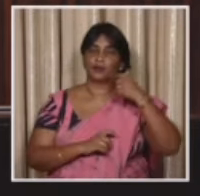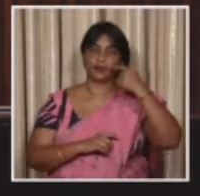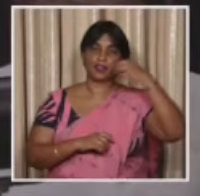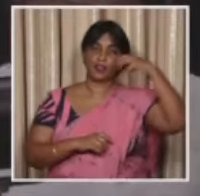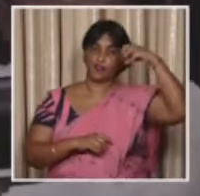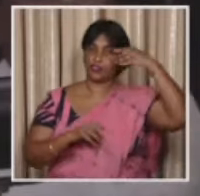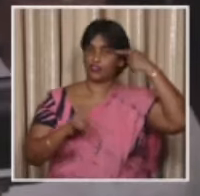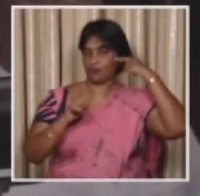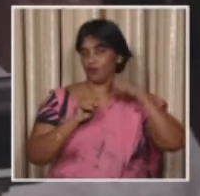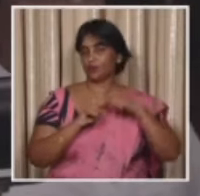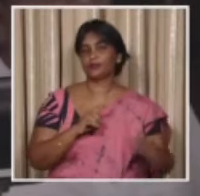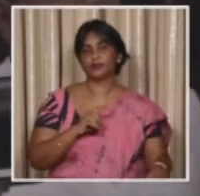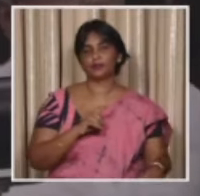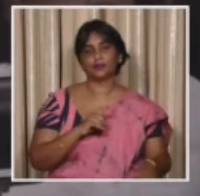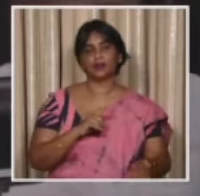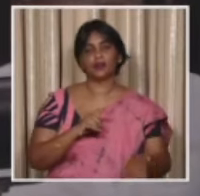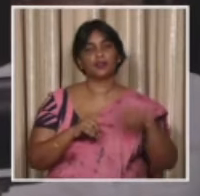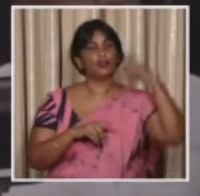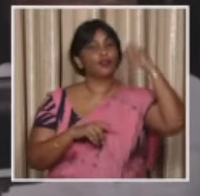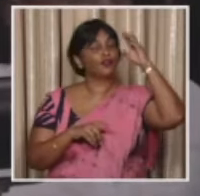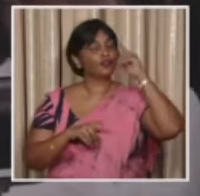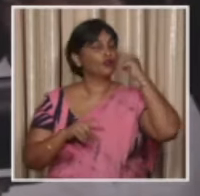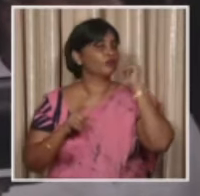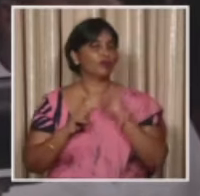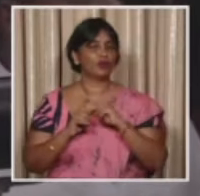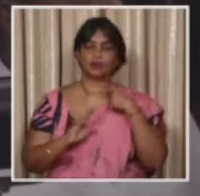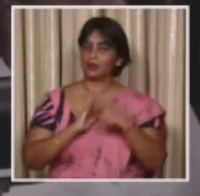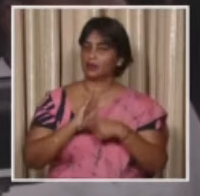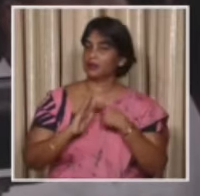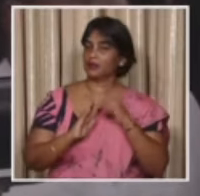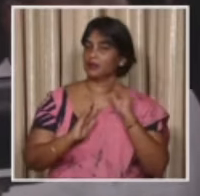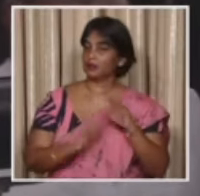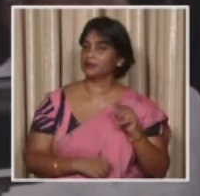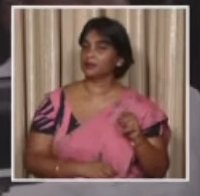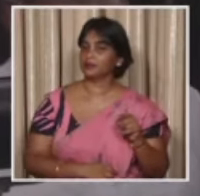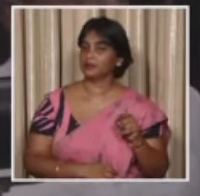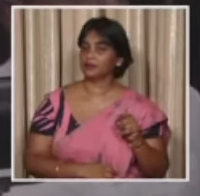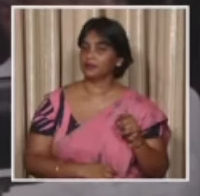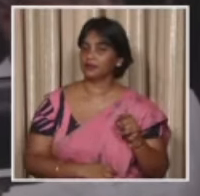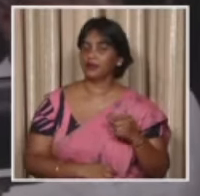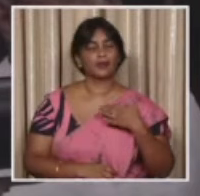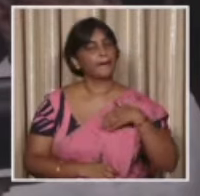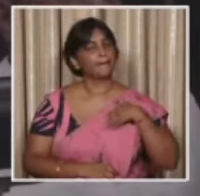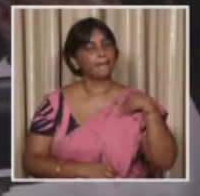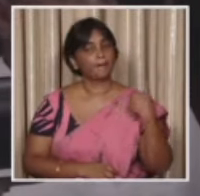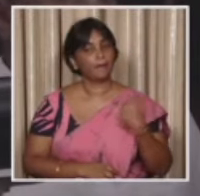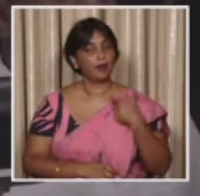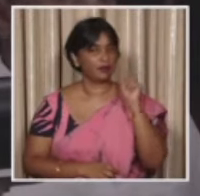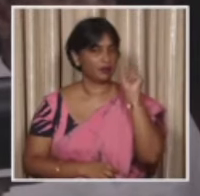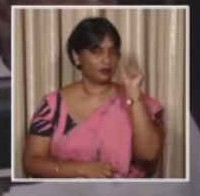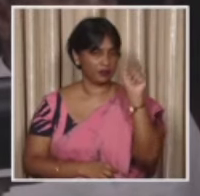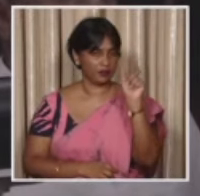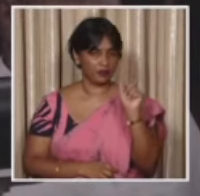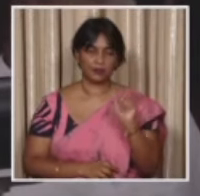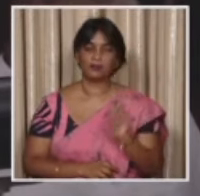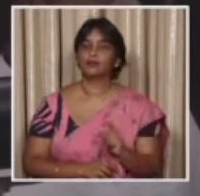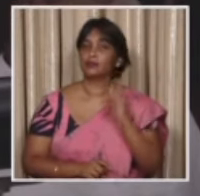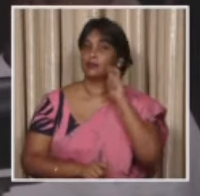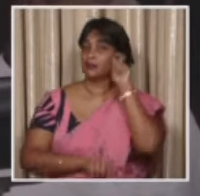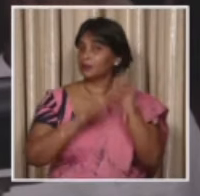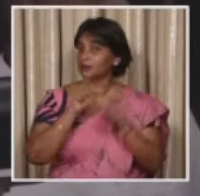කතාග. බලශක්තිය කියන්නේ මහිතන්නේ රටක තියෙන ප්‍රධානම විෂය.